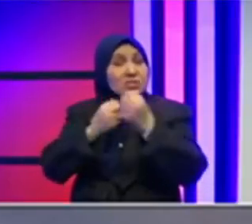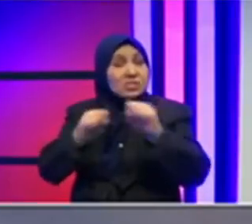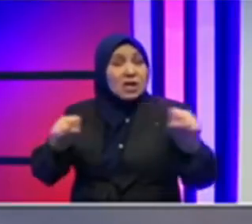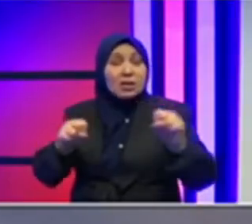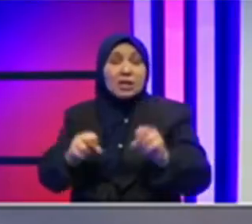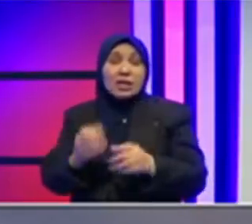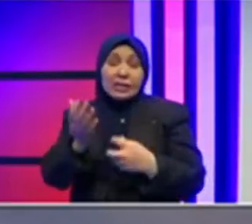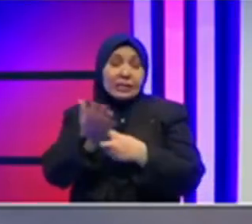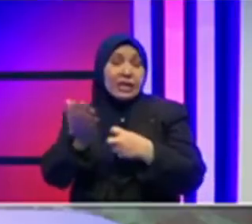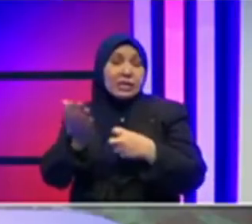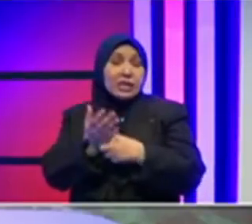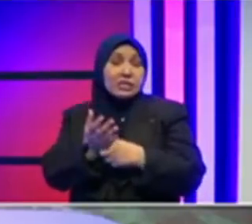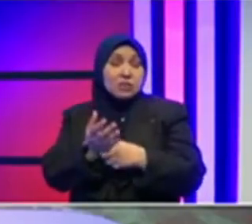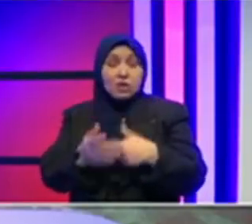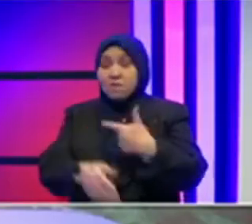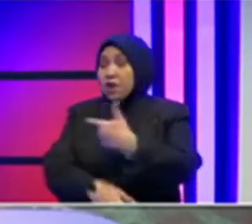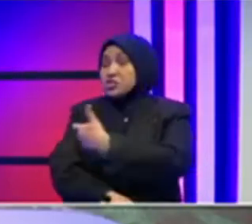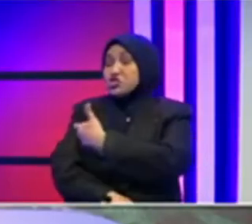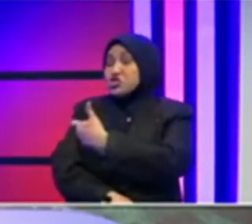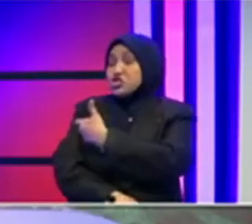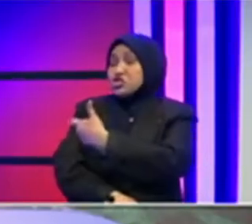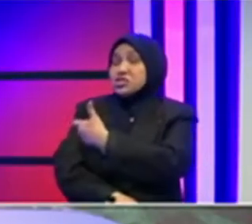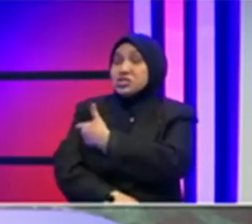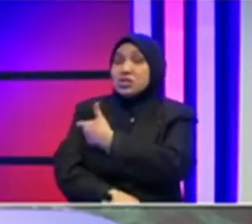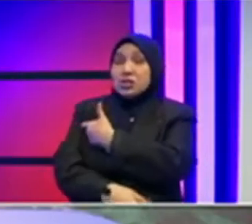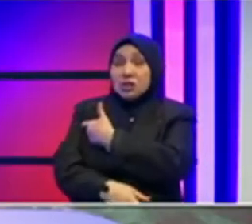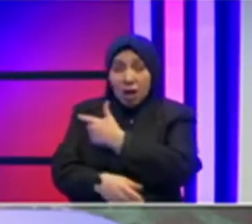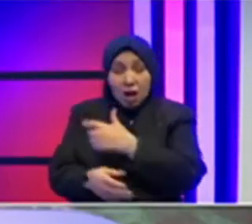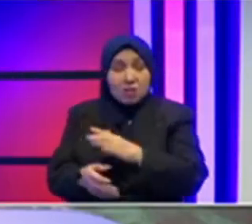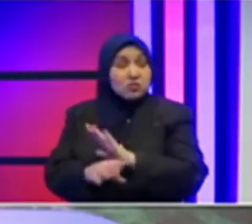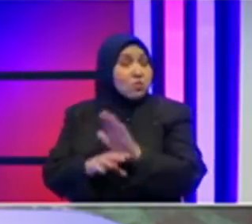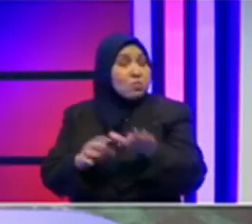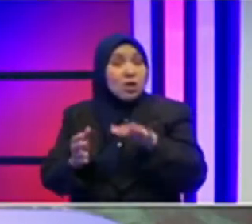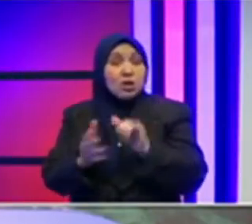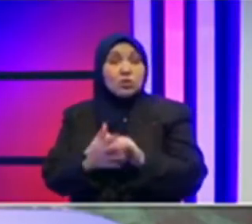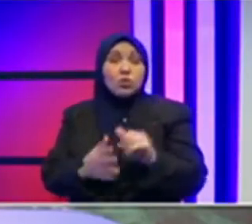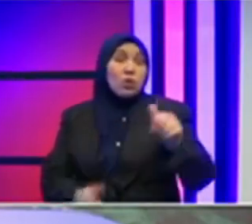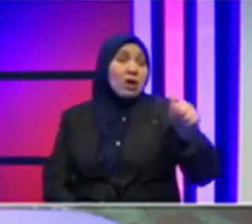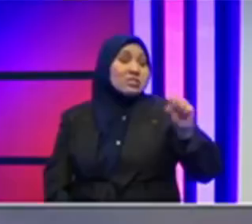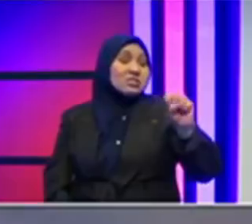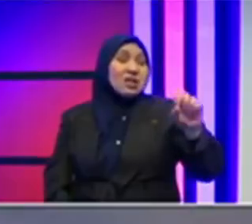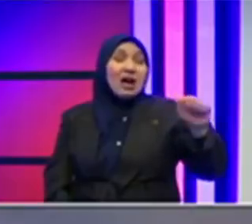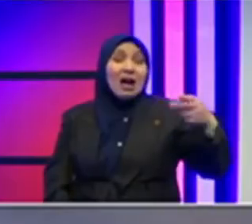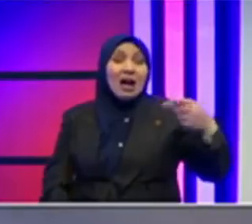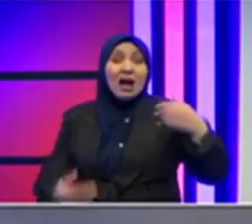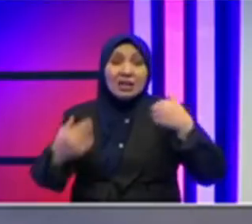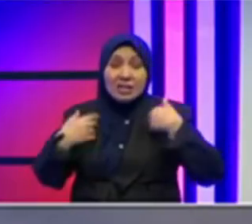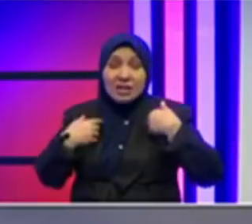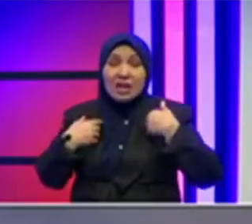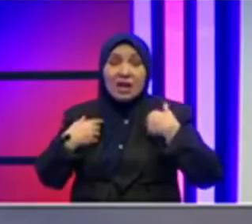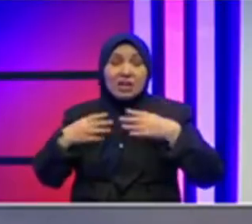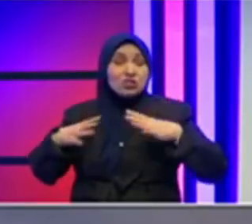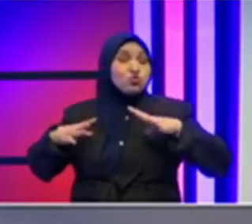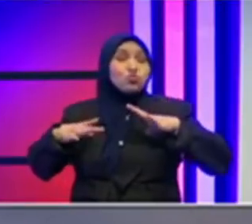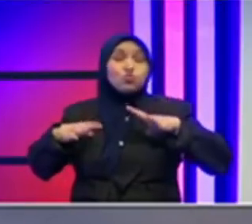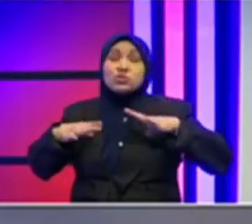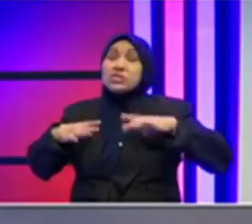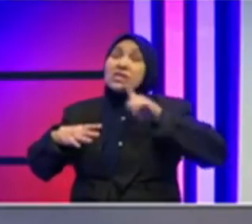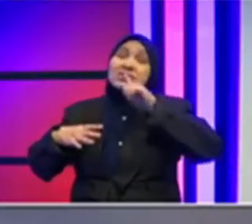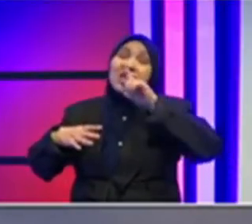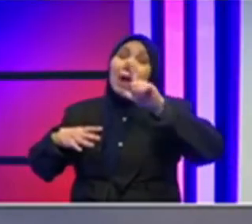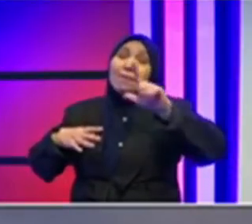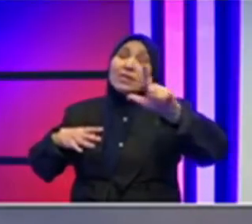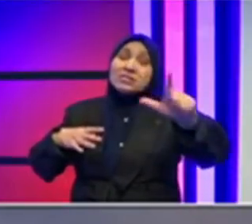tiketnya, kena vaksinnya. Betul, kalau kena ada boosternya. As-sa'ah ini sebenarnya adalah cuti forever. Allah, ya,